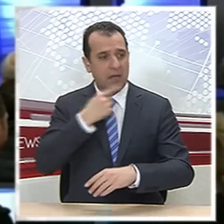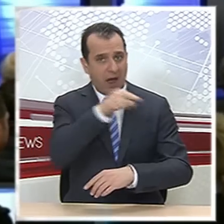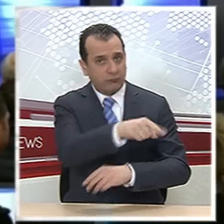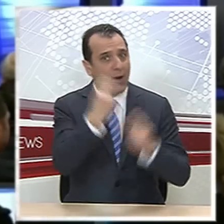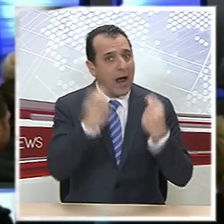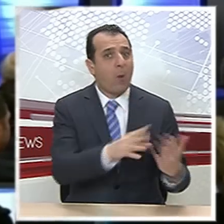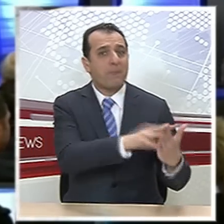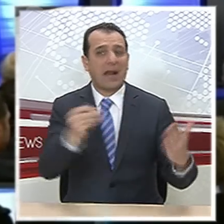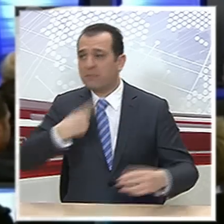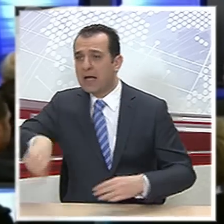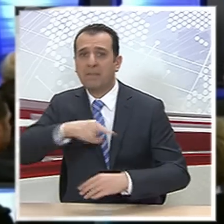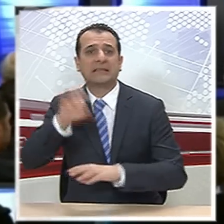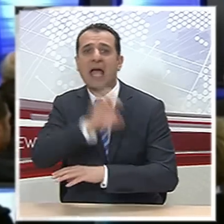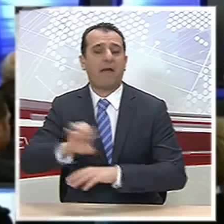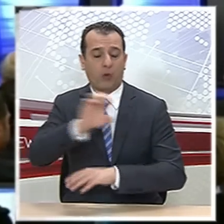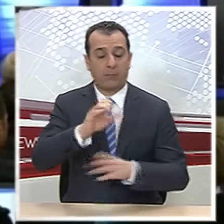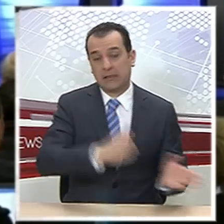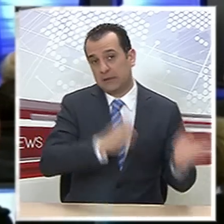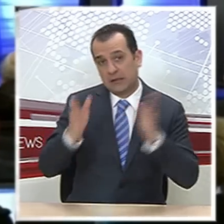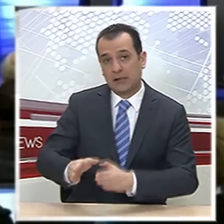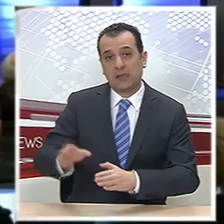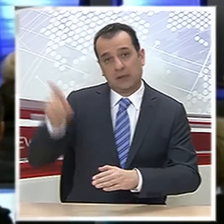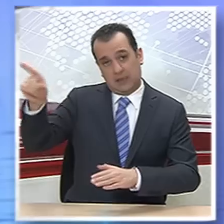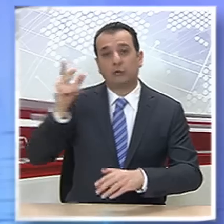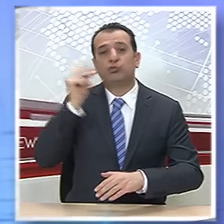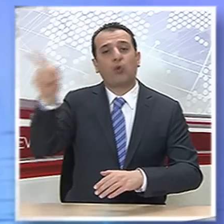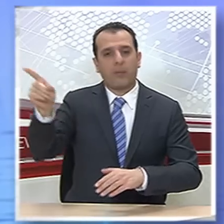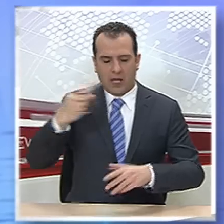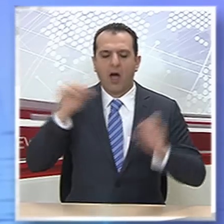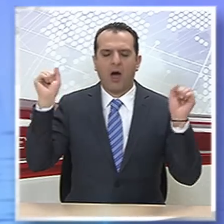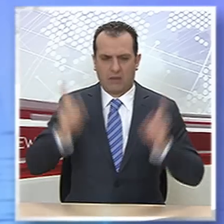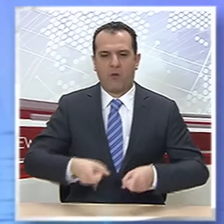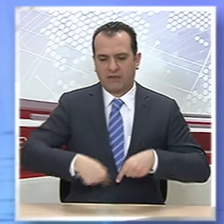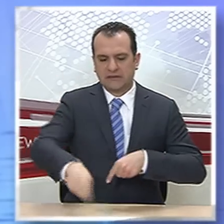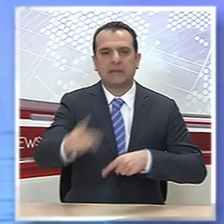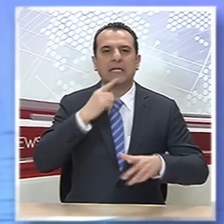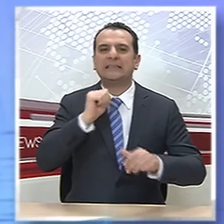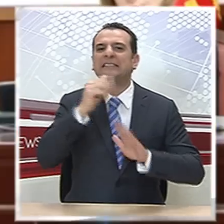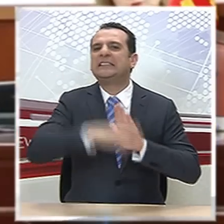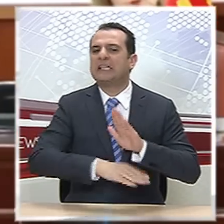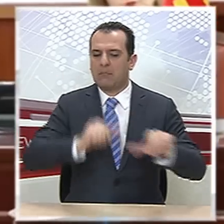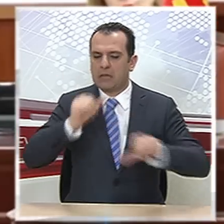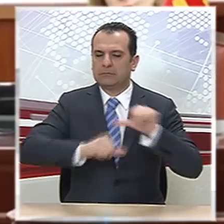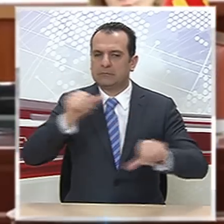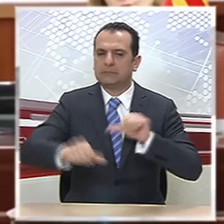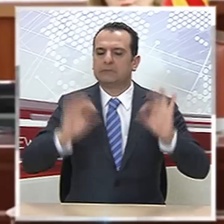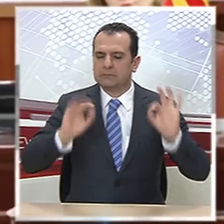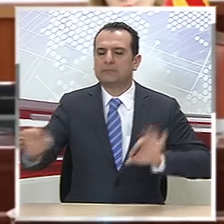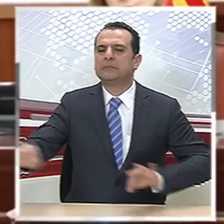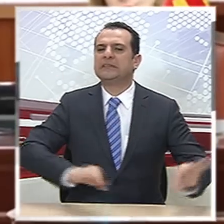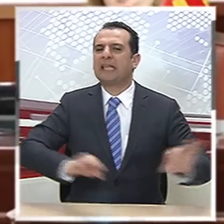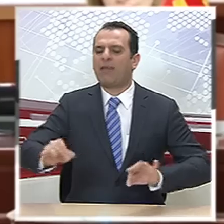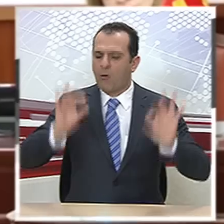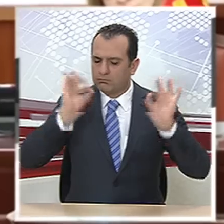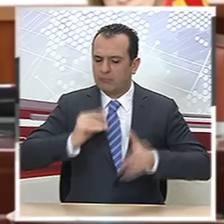Μακρόν. Στην άλλη πλευρά των συνόρων, η κυβέρνηση ΖΑΕΦ υιοθέτησε ένα εθνικό σχέδιο για τις συνταγματικές αλλαγές μετά την ψήφιση του πρωτοκόλλου ένταξης